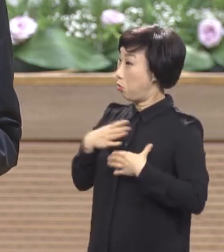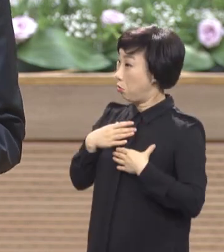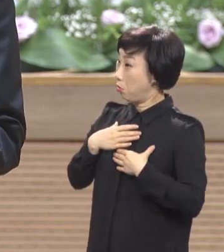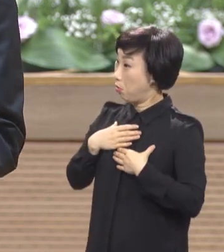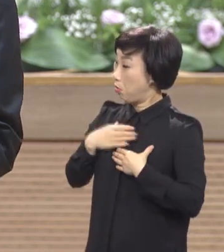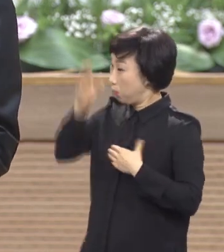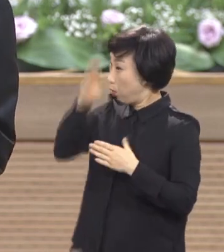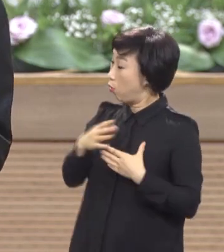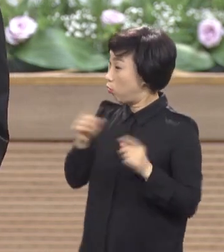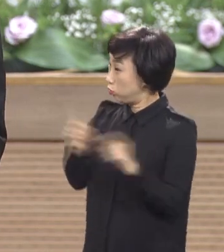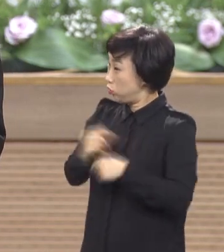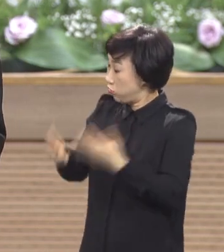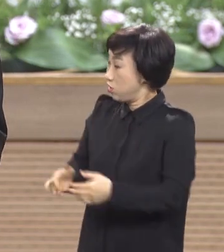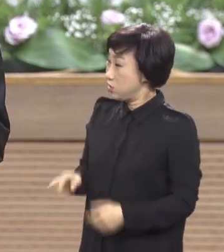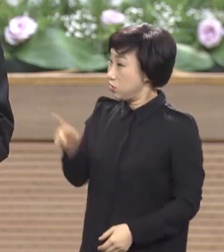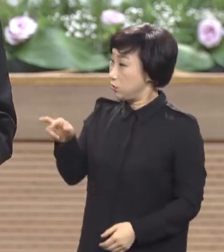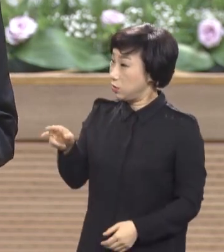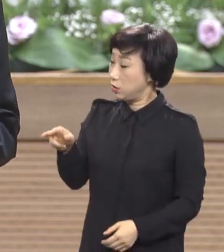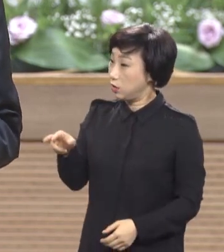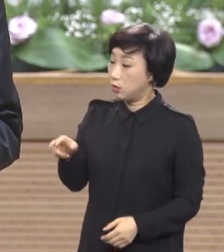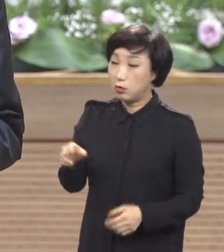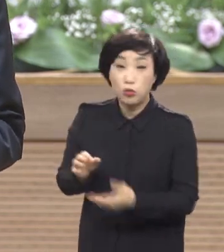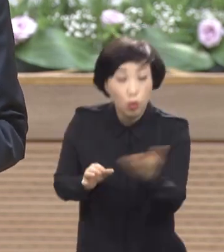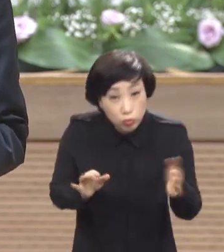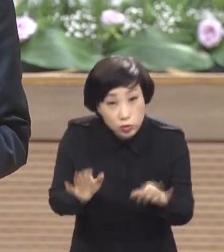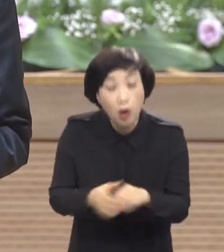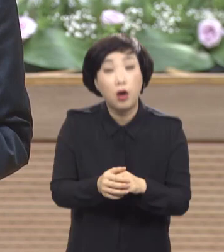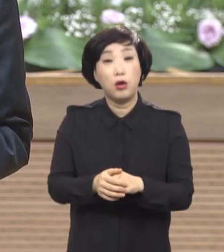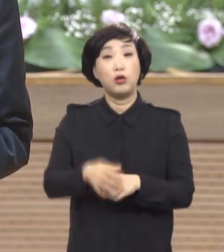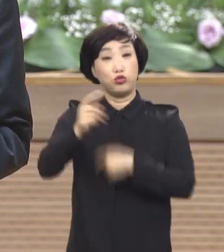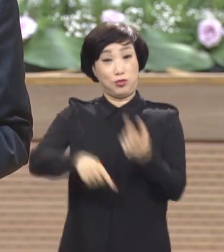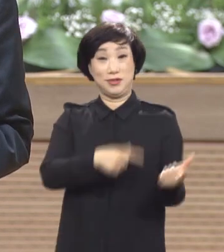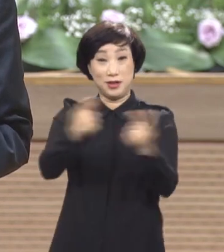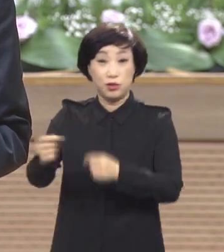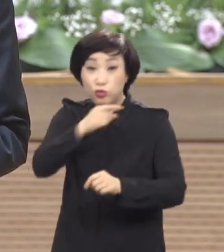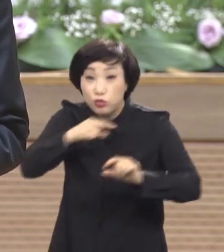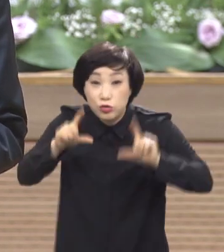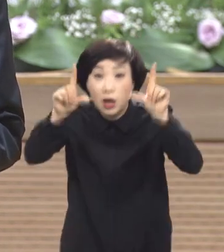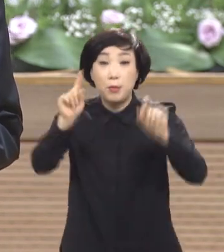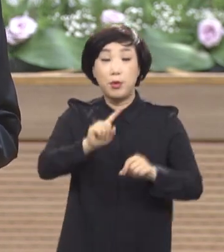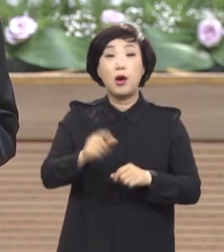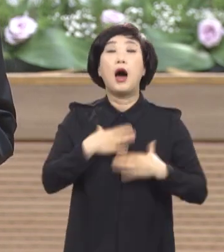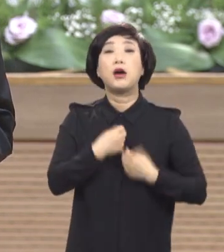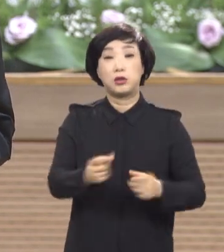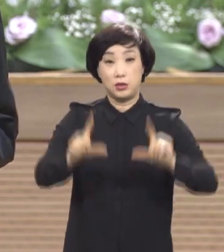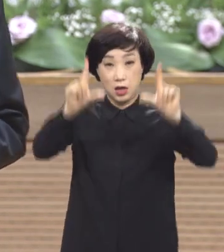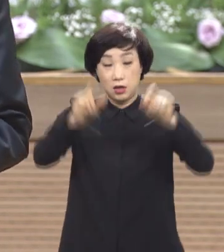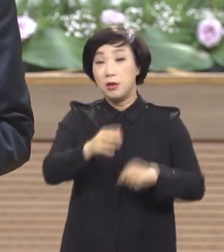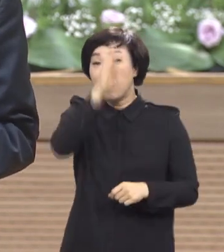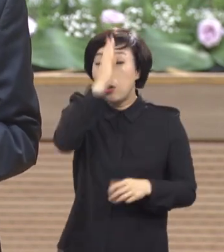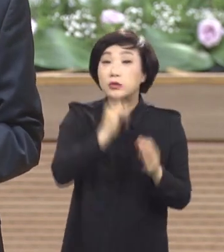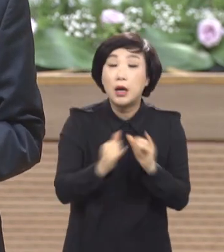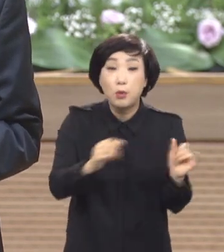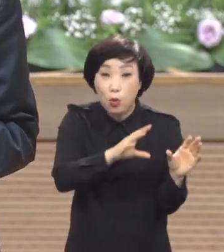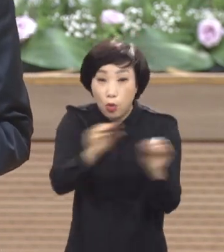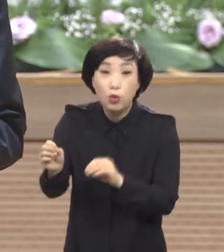다치 주일은 안식의 날이기에 병든자는 고쳐야